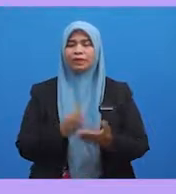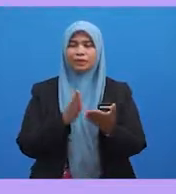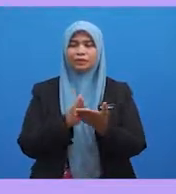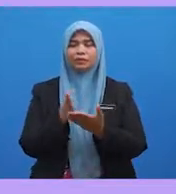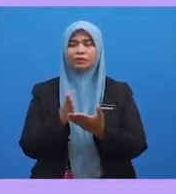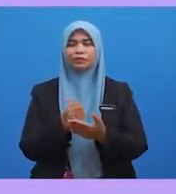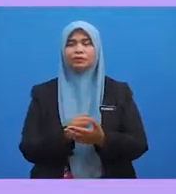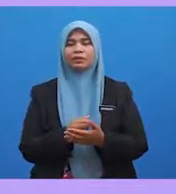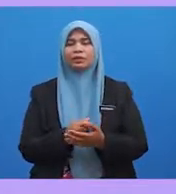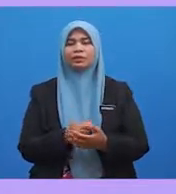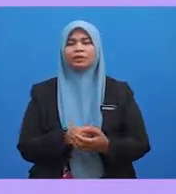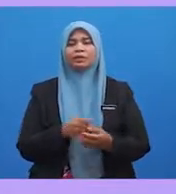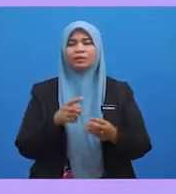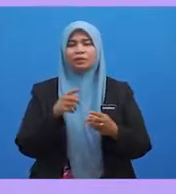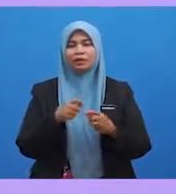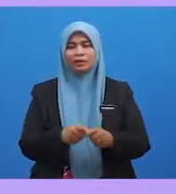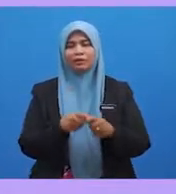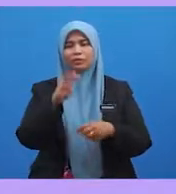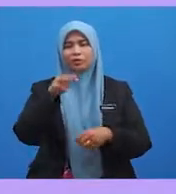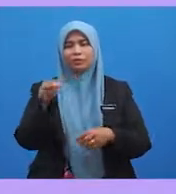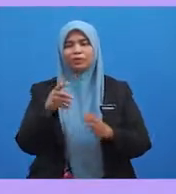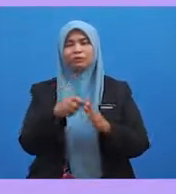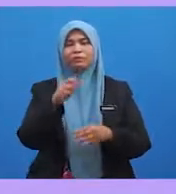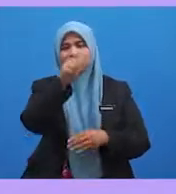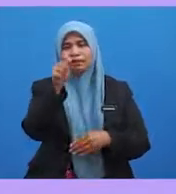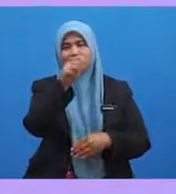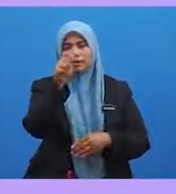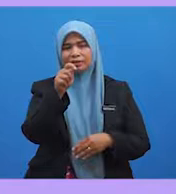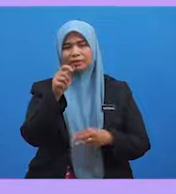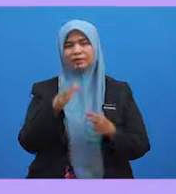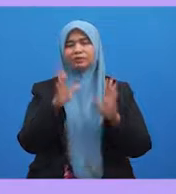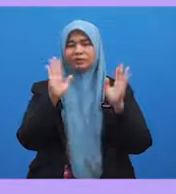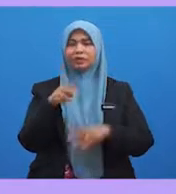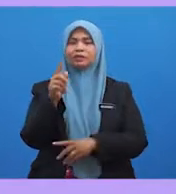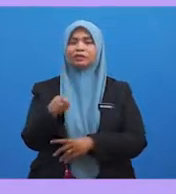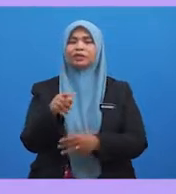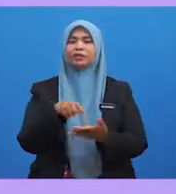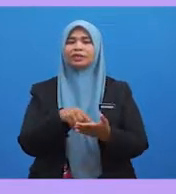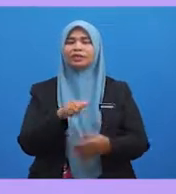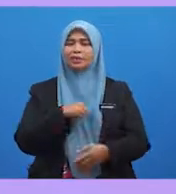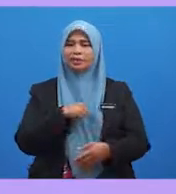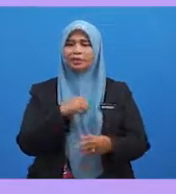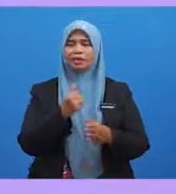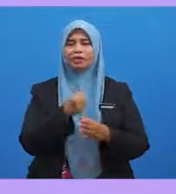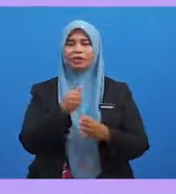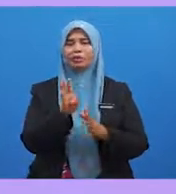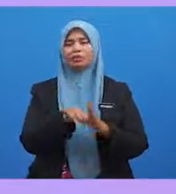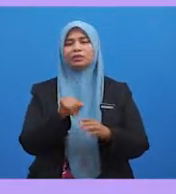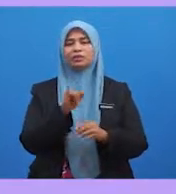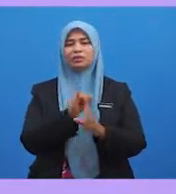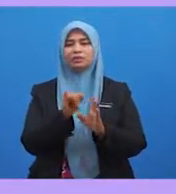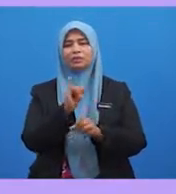Seterusnya, tentu murid-murid tertanya-tanya, solat sunat ini secara sendirian atau secara